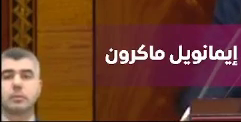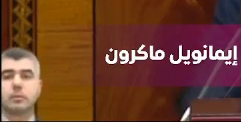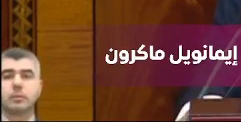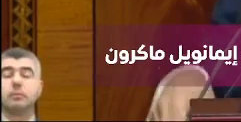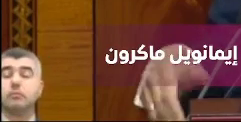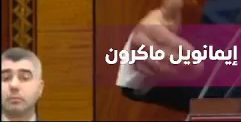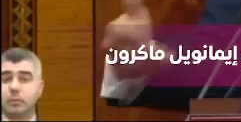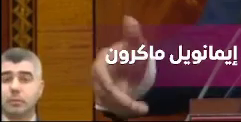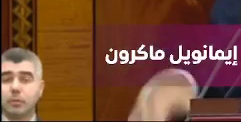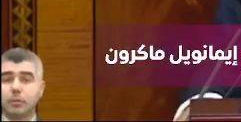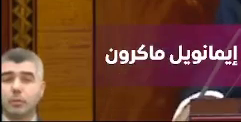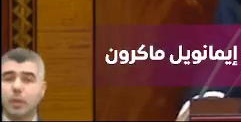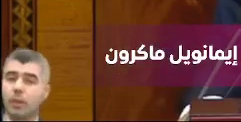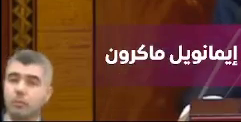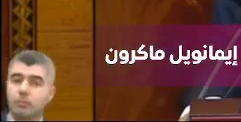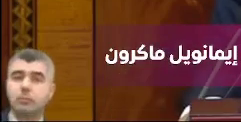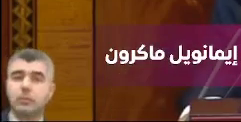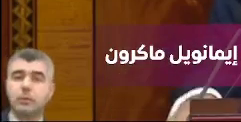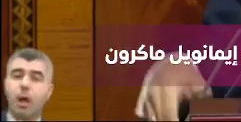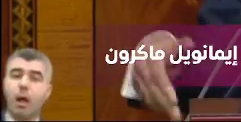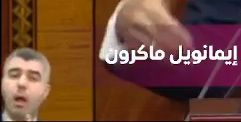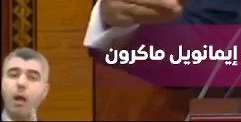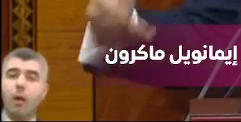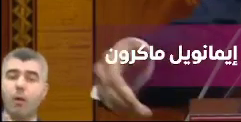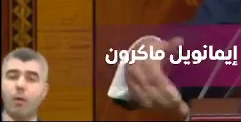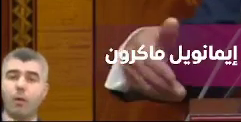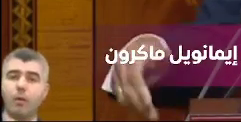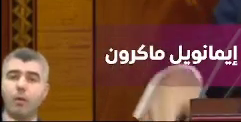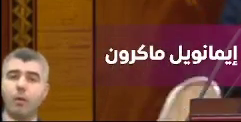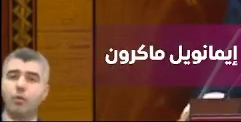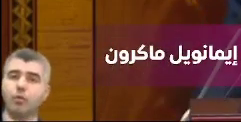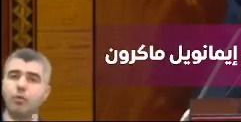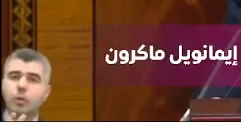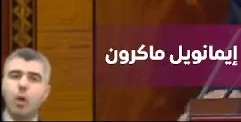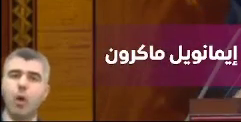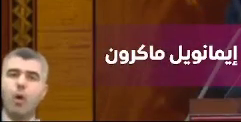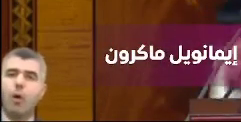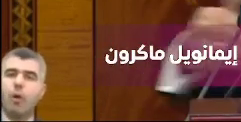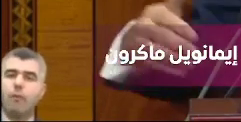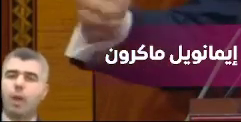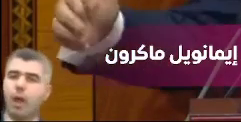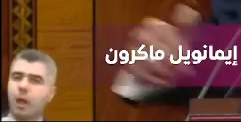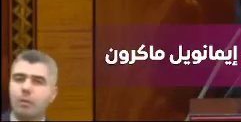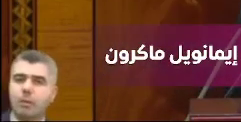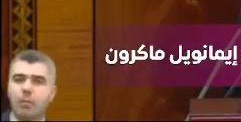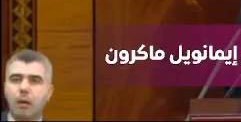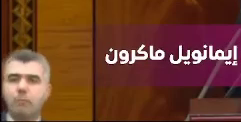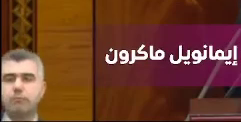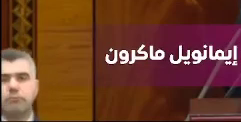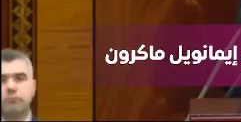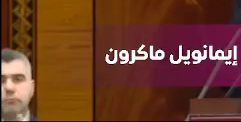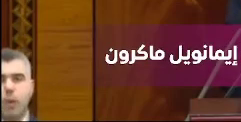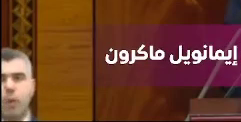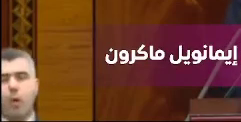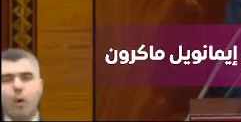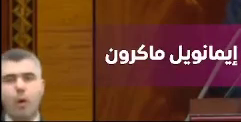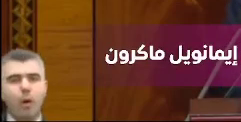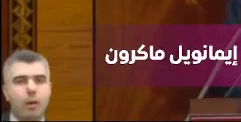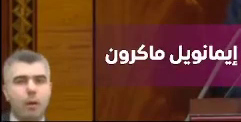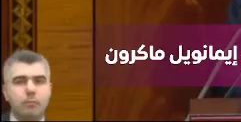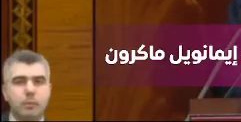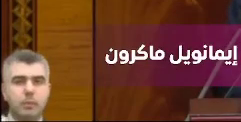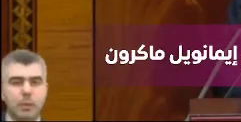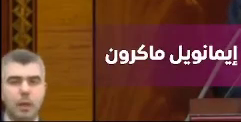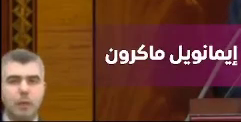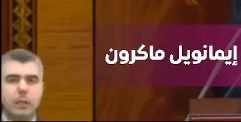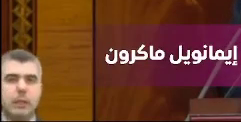هذه الأعمال من شأنها أن تسامح في هذه الشراكة الاستثنائية من أجل الدراسة والعمل عدة أيام، عدة أشهر، عدة